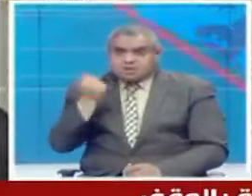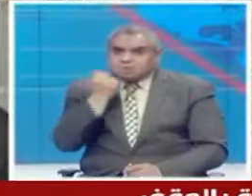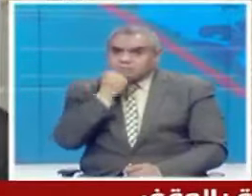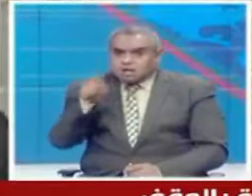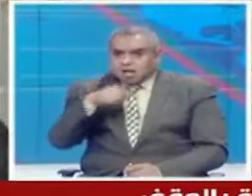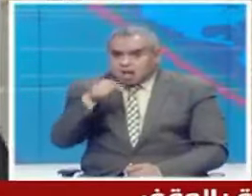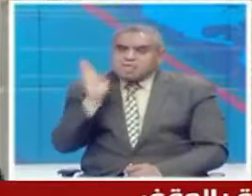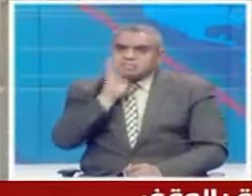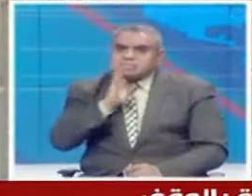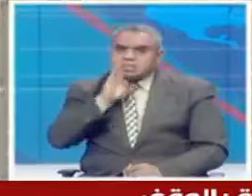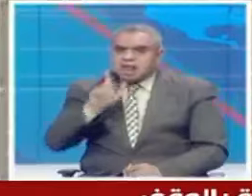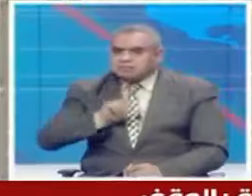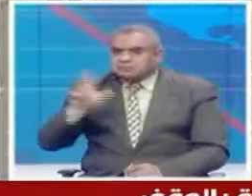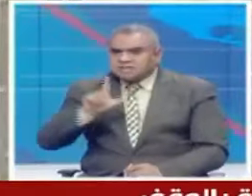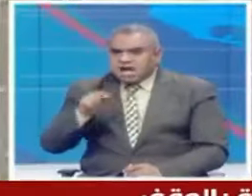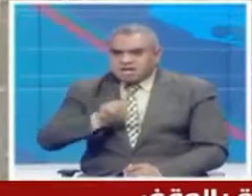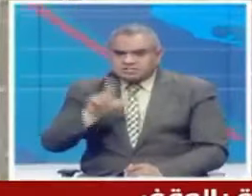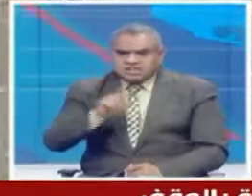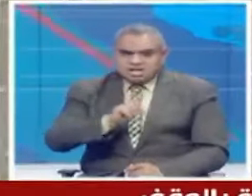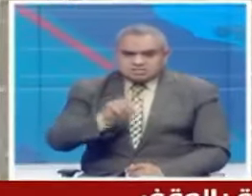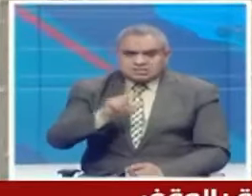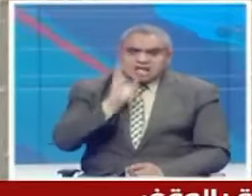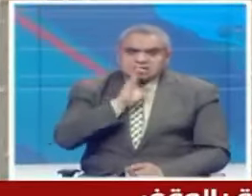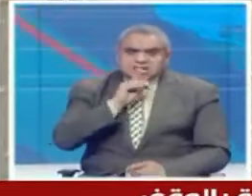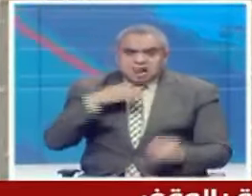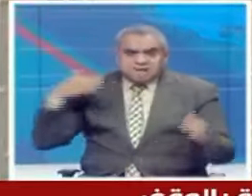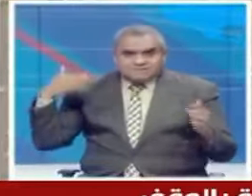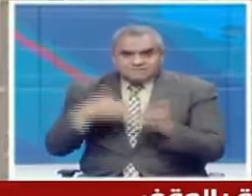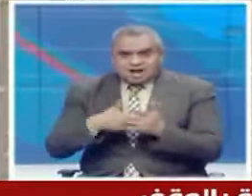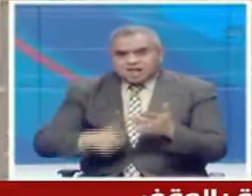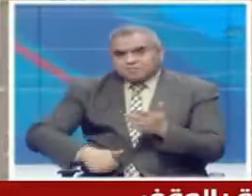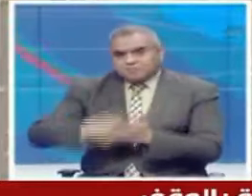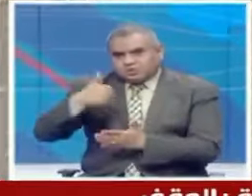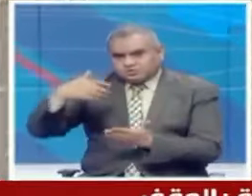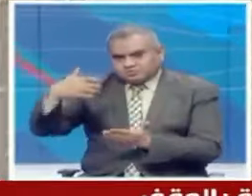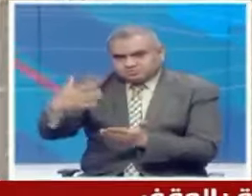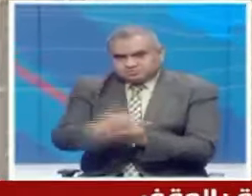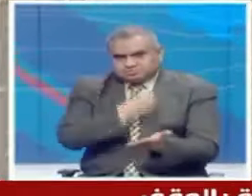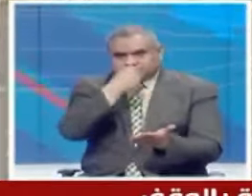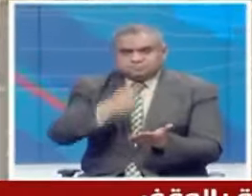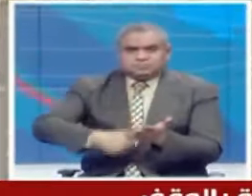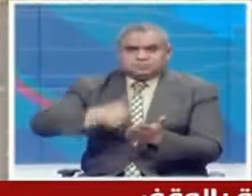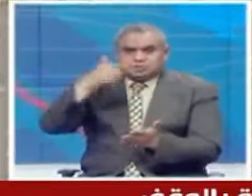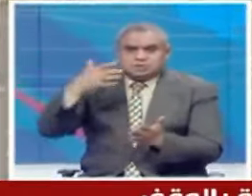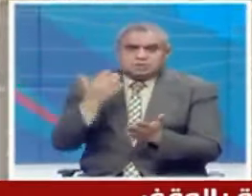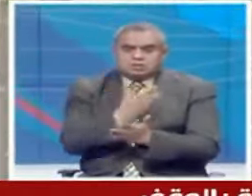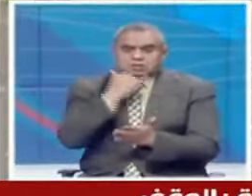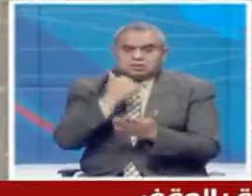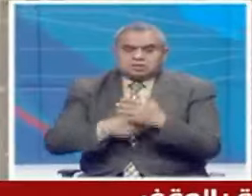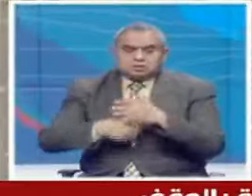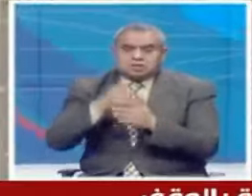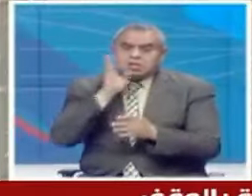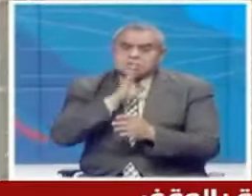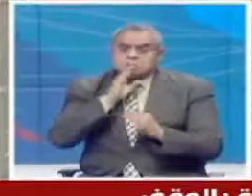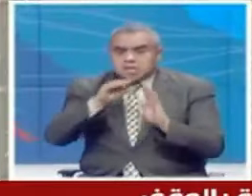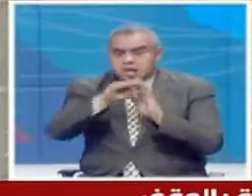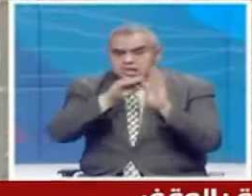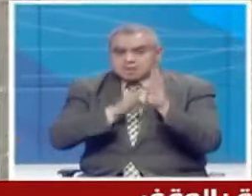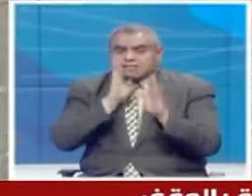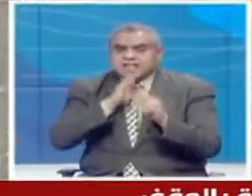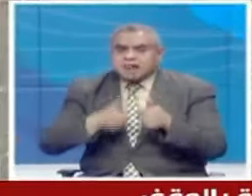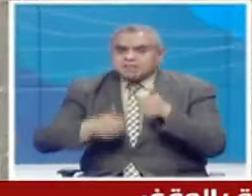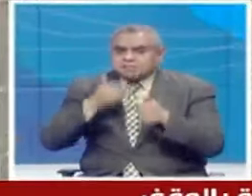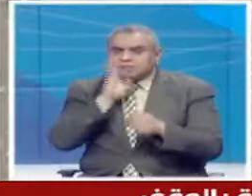الصح من الغلط، وبيشوف في الاخر الانتاجيه بتاعتها، بيشوف مدى التوصيات اللي احنا اديناها له